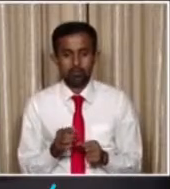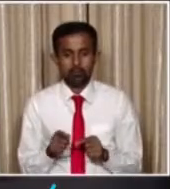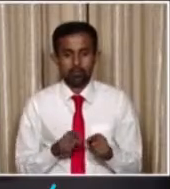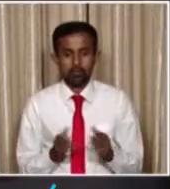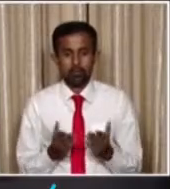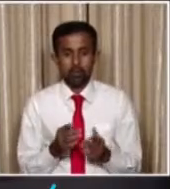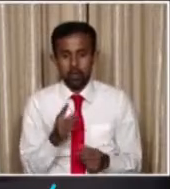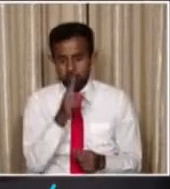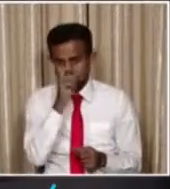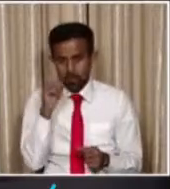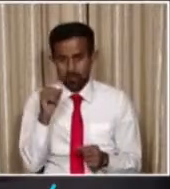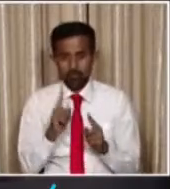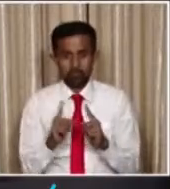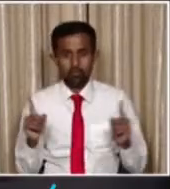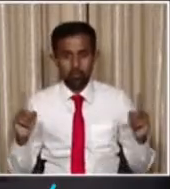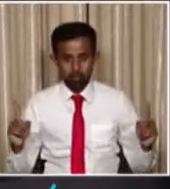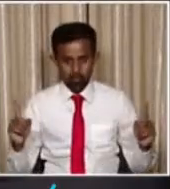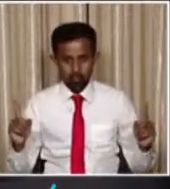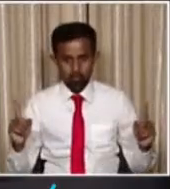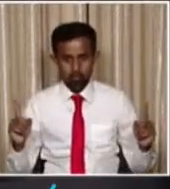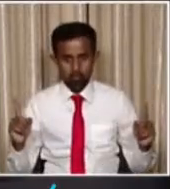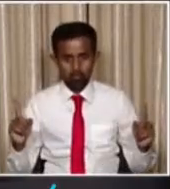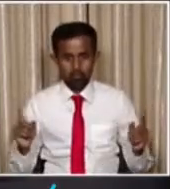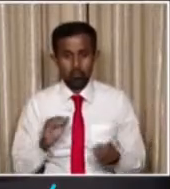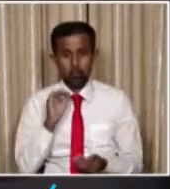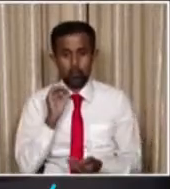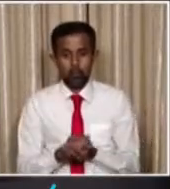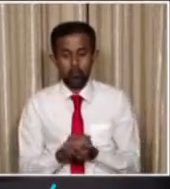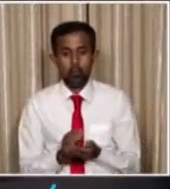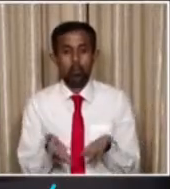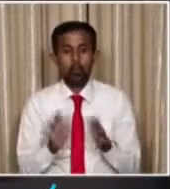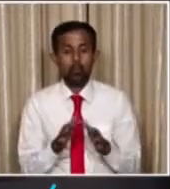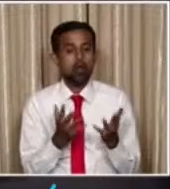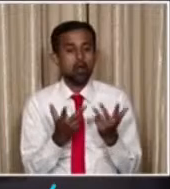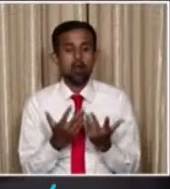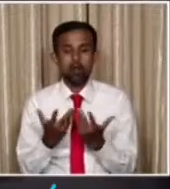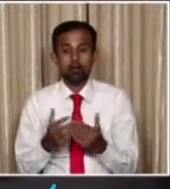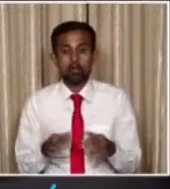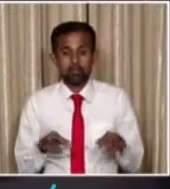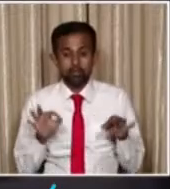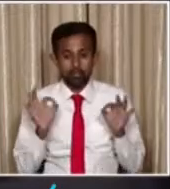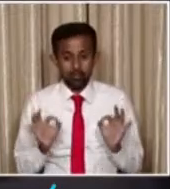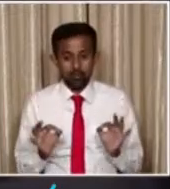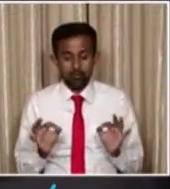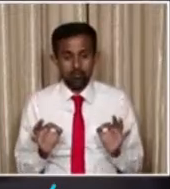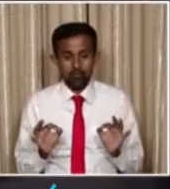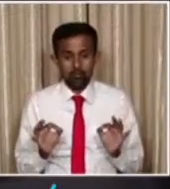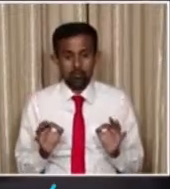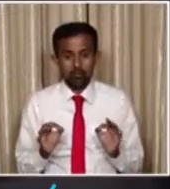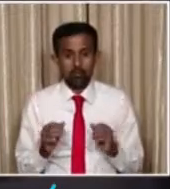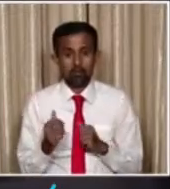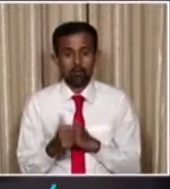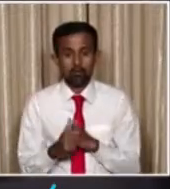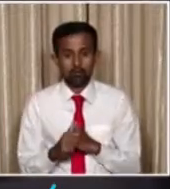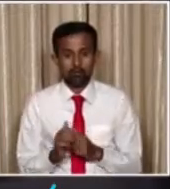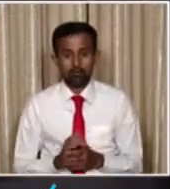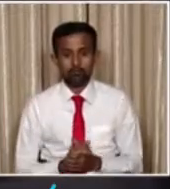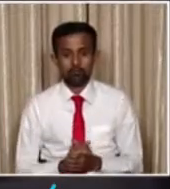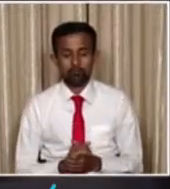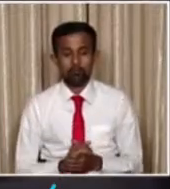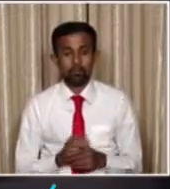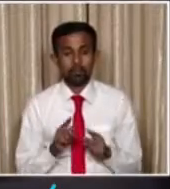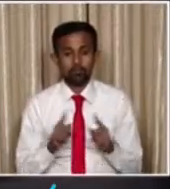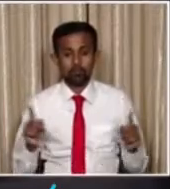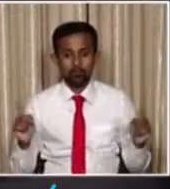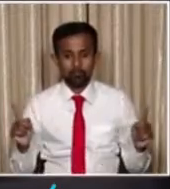ගියාම මාසයක් කාලයක් ගන්නවා ඔබතුමාලා මේ ගබඩා වල මේ සංඛ්‍යා ලේඛන ටික හරියට නිවැරදි කරගන්න. ඒතර මේ කාලය